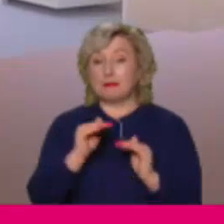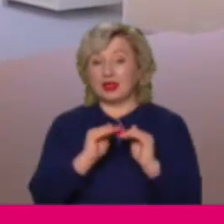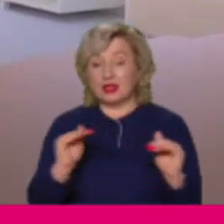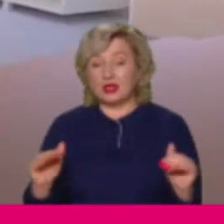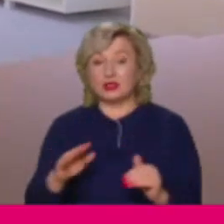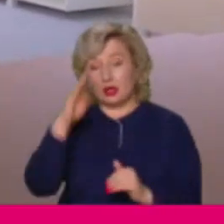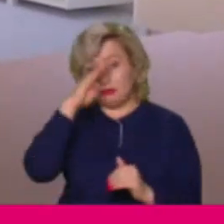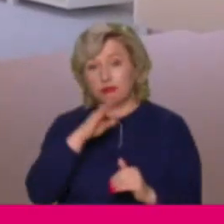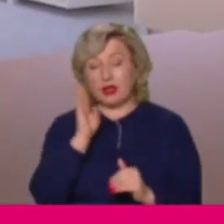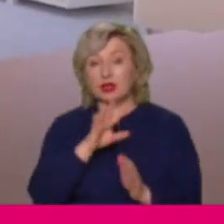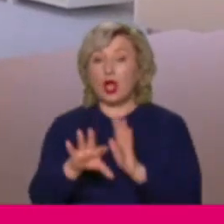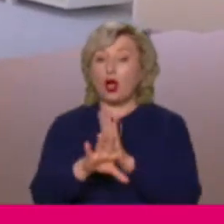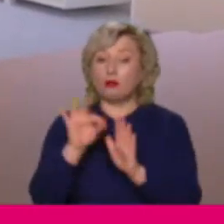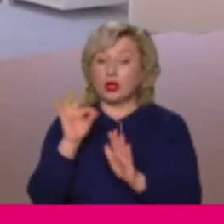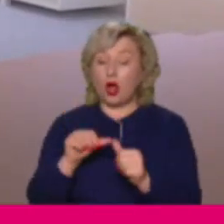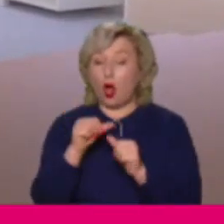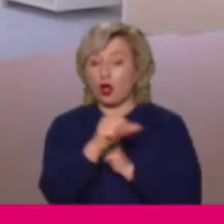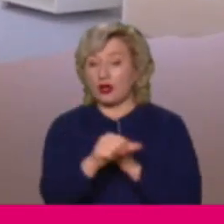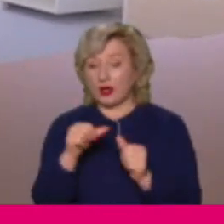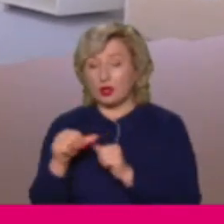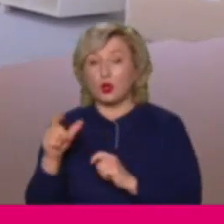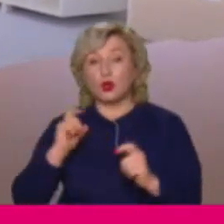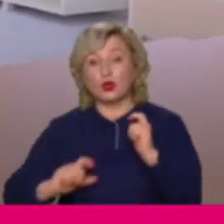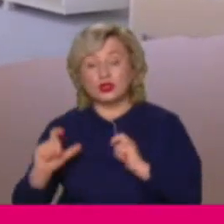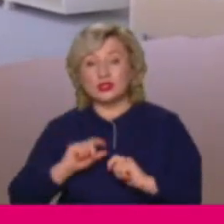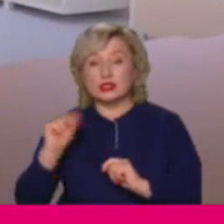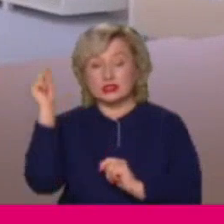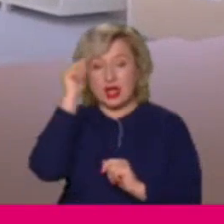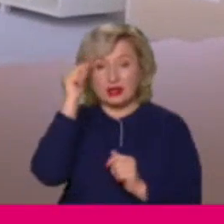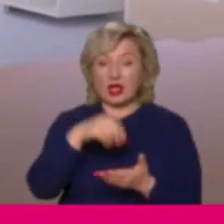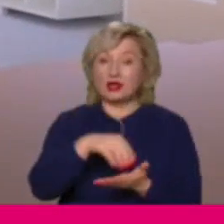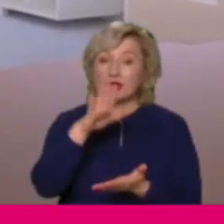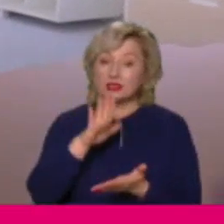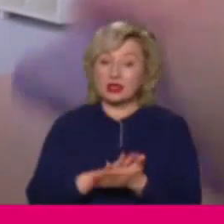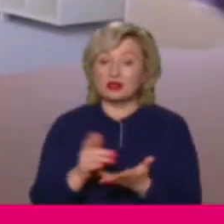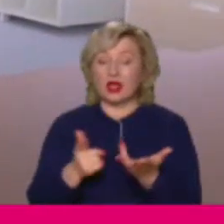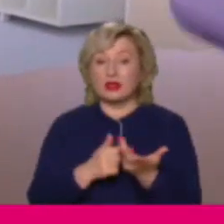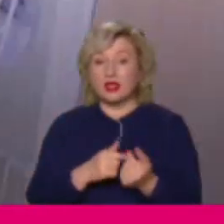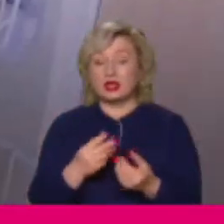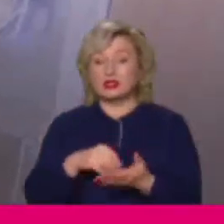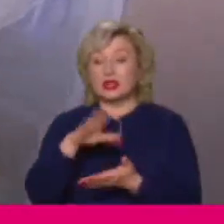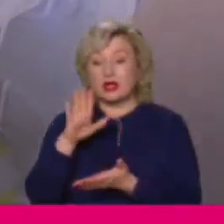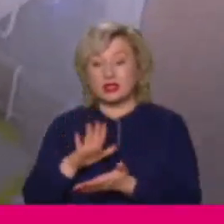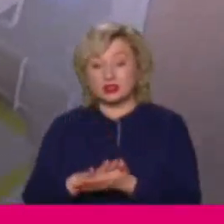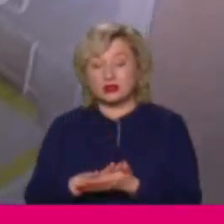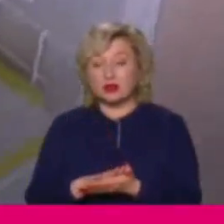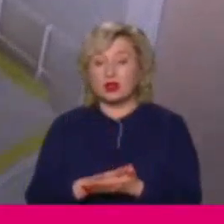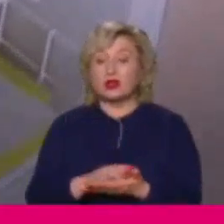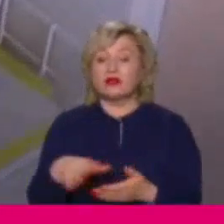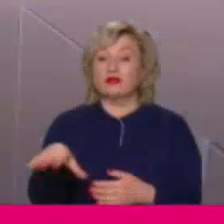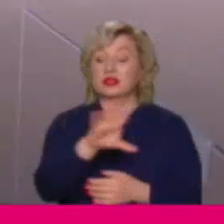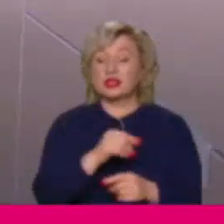батьки обирають окремі курси або заняття, реєструються, на декілька можна зареєструватися. Наголошу, що все